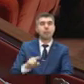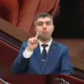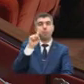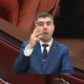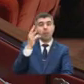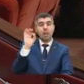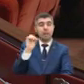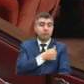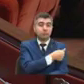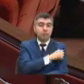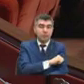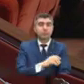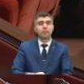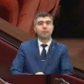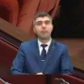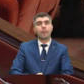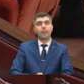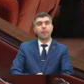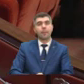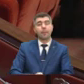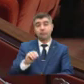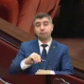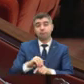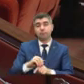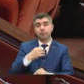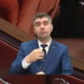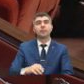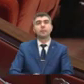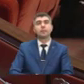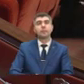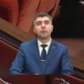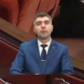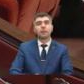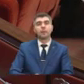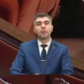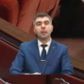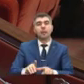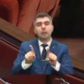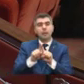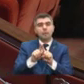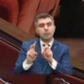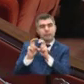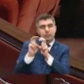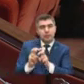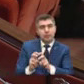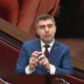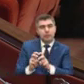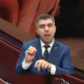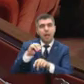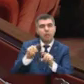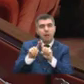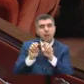من الممرضين. بطبيعة الحال حنا فيما يخص هذا النقص هذا تنحاولوا باش نشوفوا إعادة